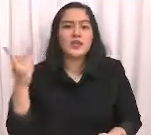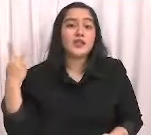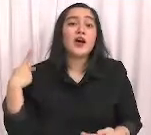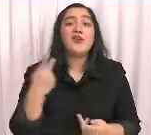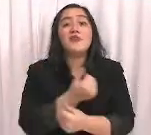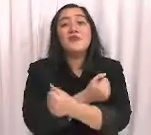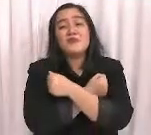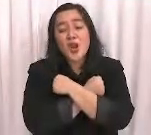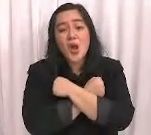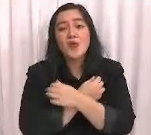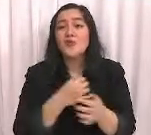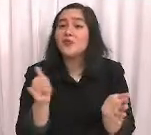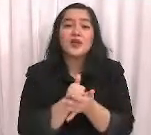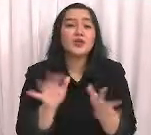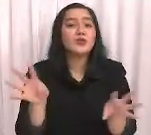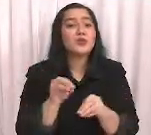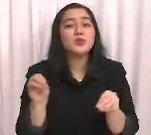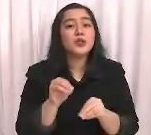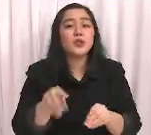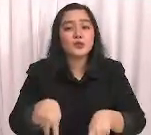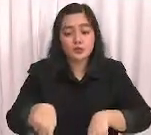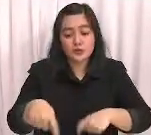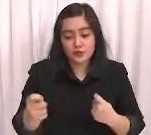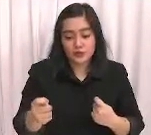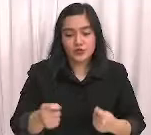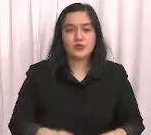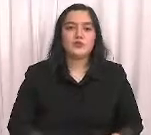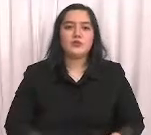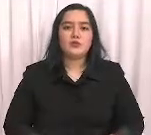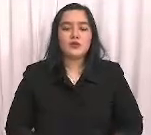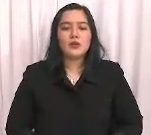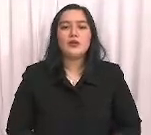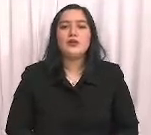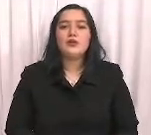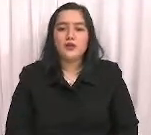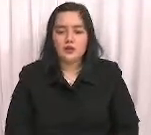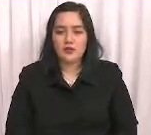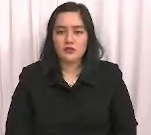You see that? Now, kaya ang sabi ng Biblia,